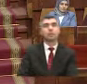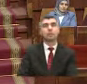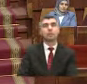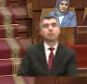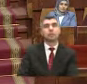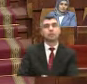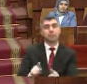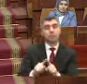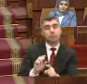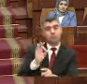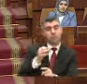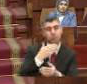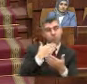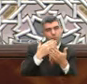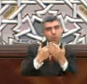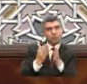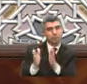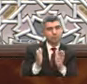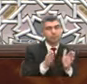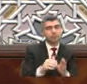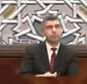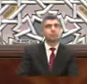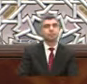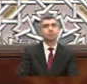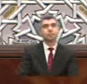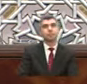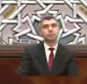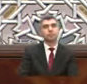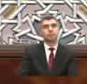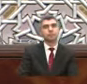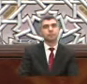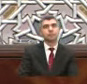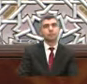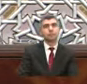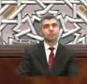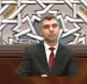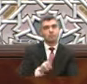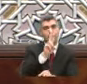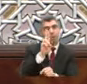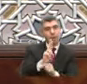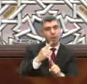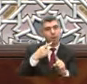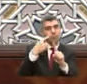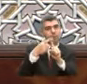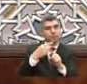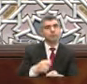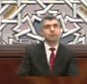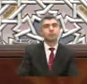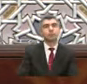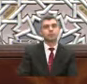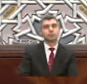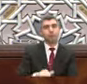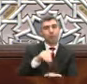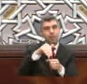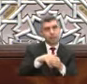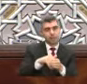بمعنى الكلمه. شكرا. شكرا سيد النائب. تعقيب اضافي لسيد النائب من التجمع الدستوري.